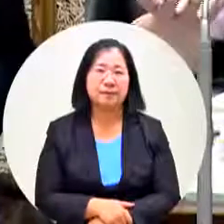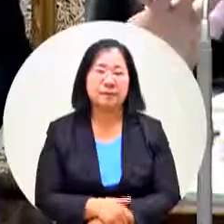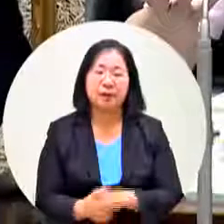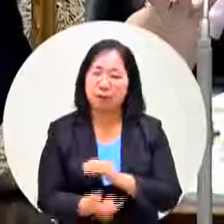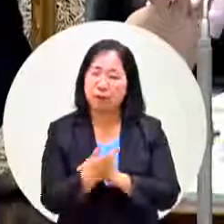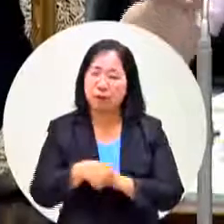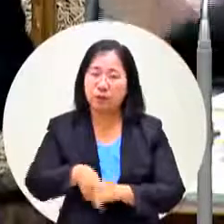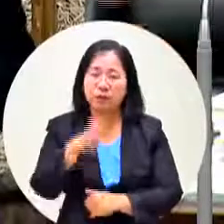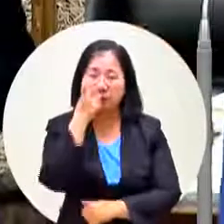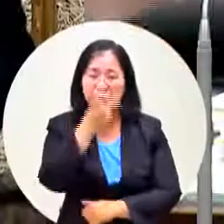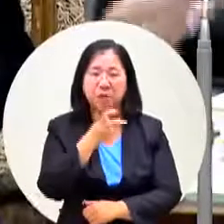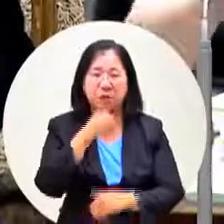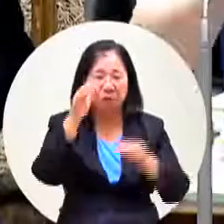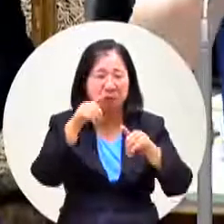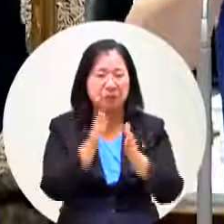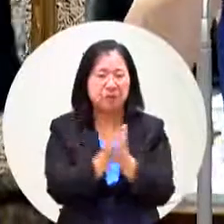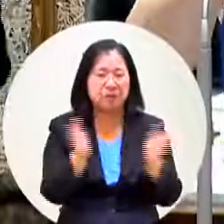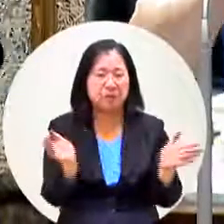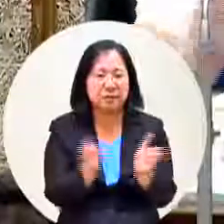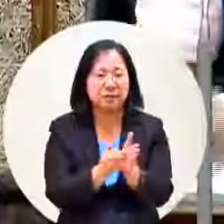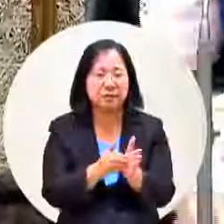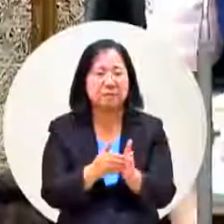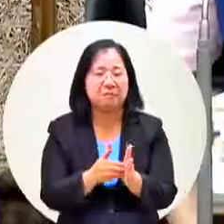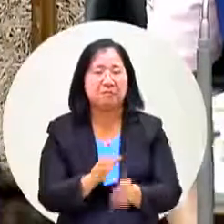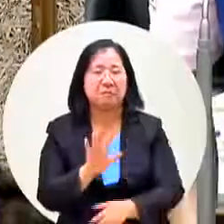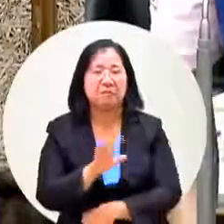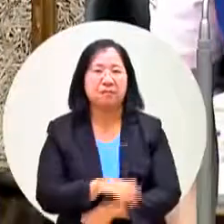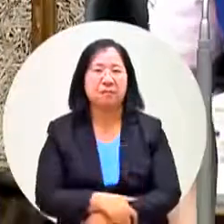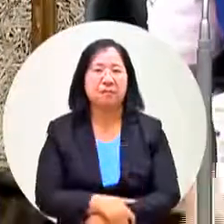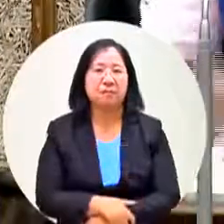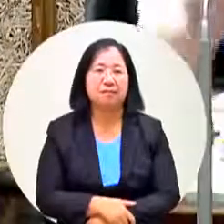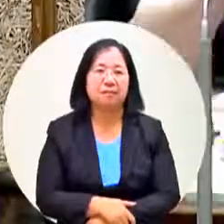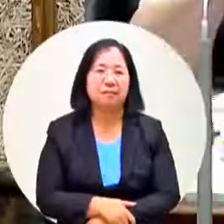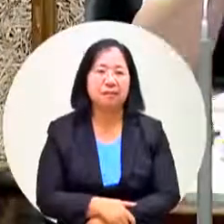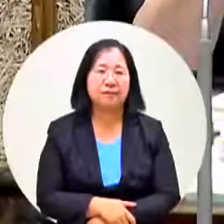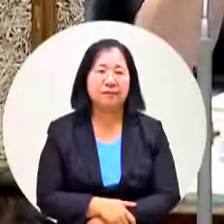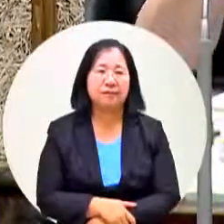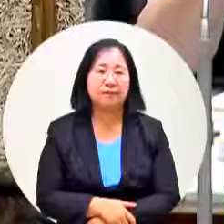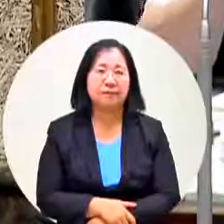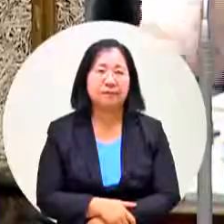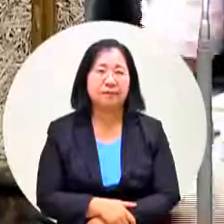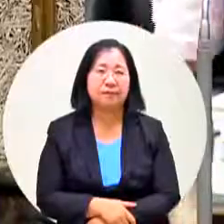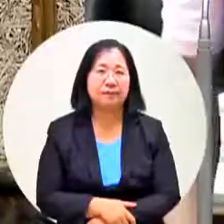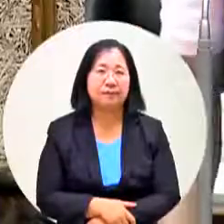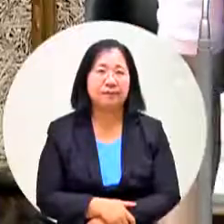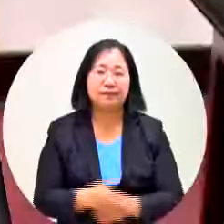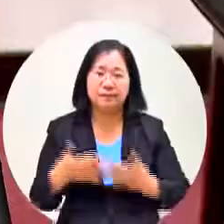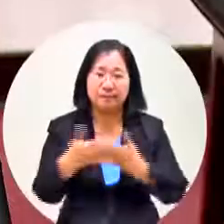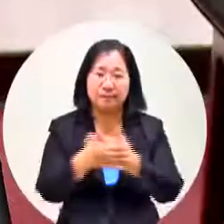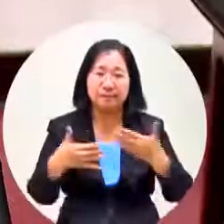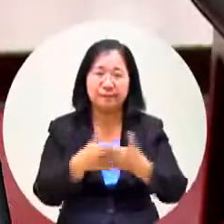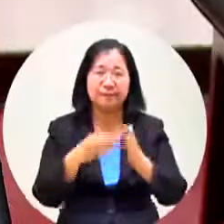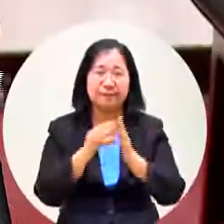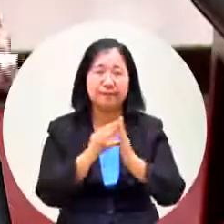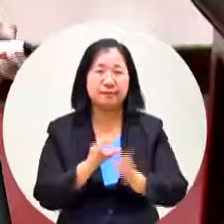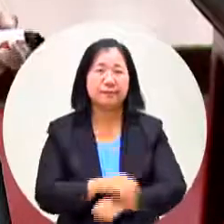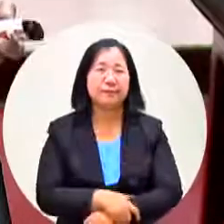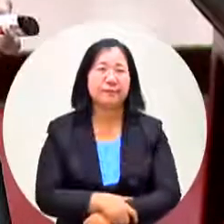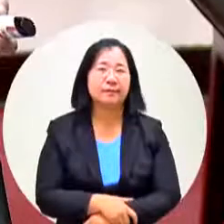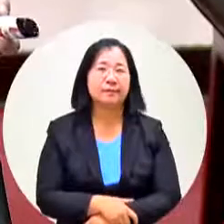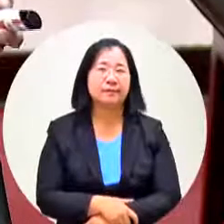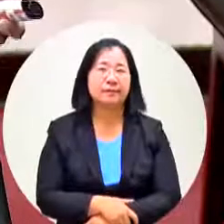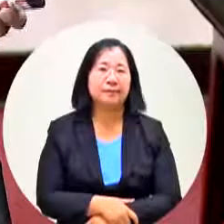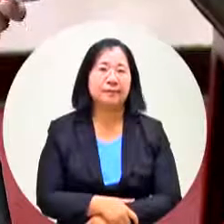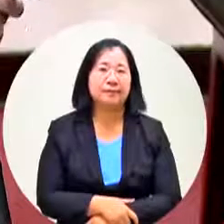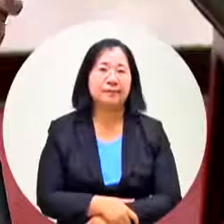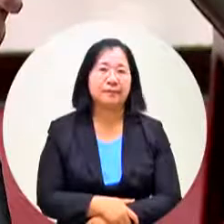底会完成啊。那最后一个就是议员有说到那个横向的这个连接管的部分，我们这个礼拜会派工去看， 啊， 那我现场也会